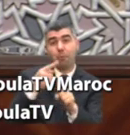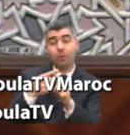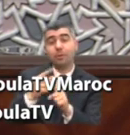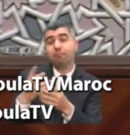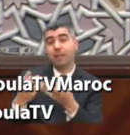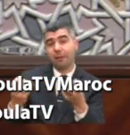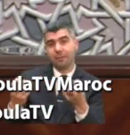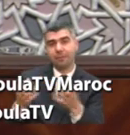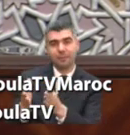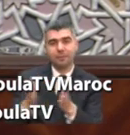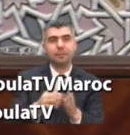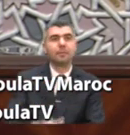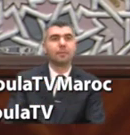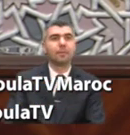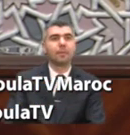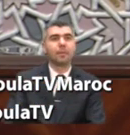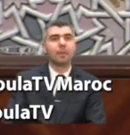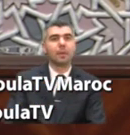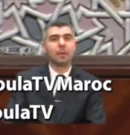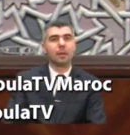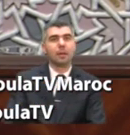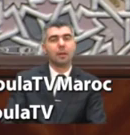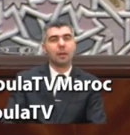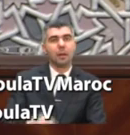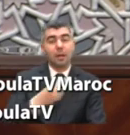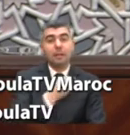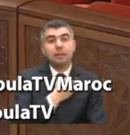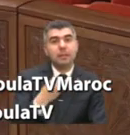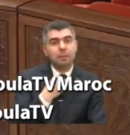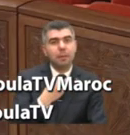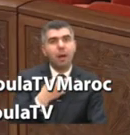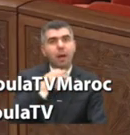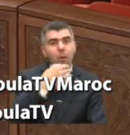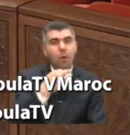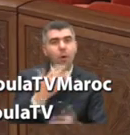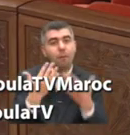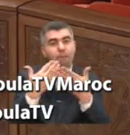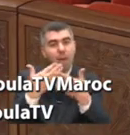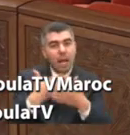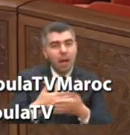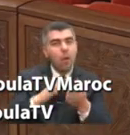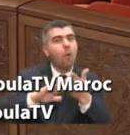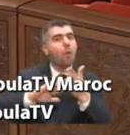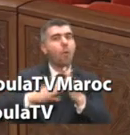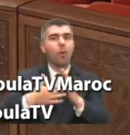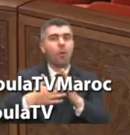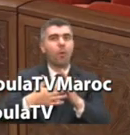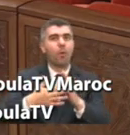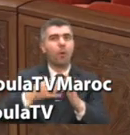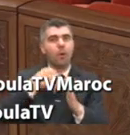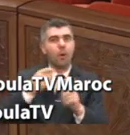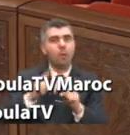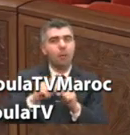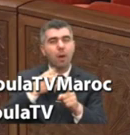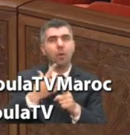أولا فيما يتعلق بالمستعجلات السيد النائب، أنا تكلمت على المستعجلات بشكل عام بما فيها مستعجلات القرب